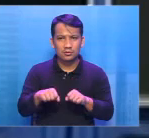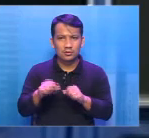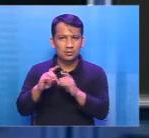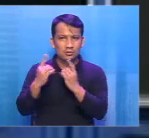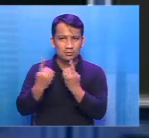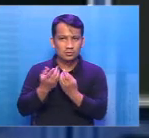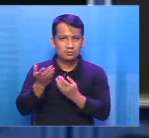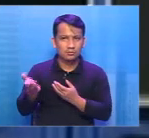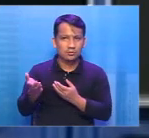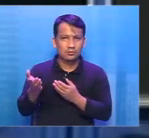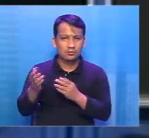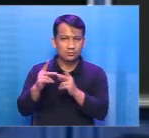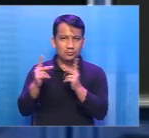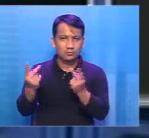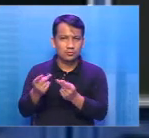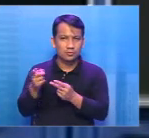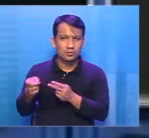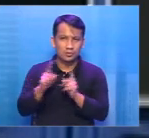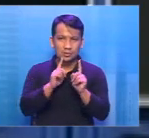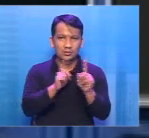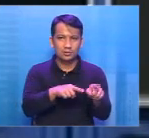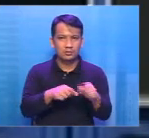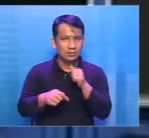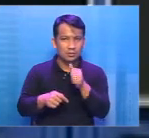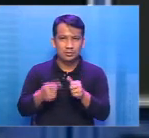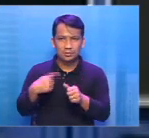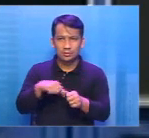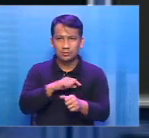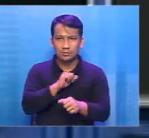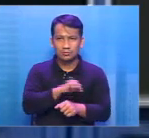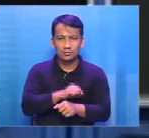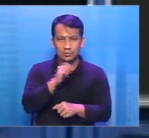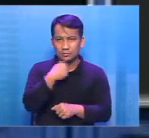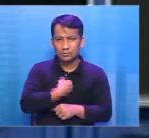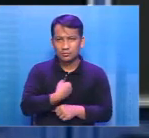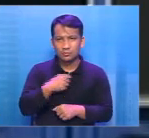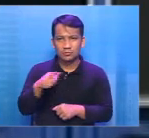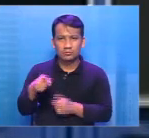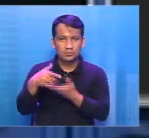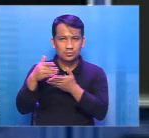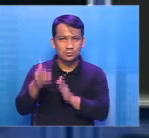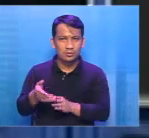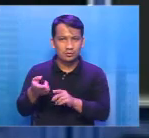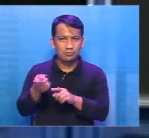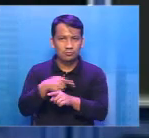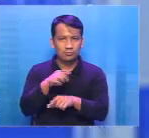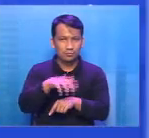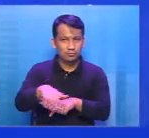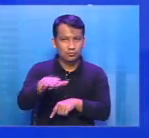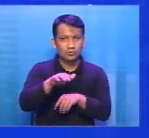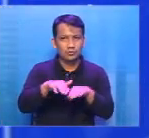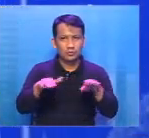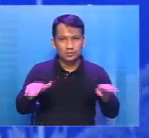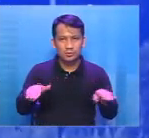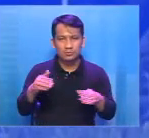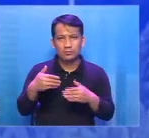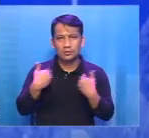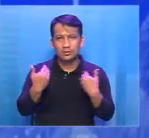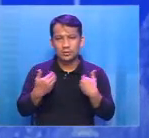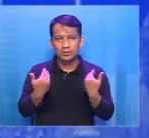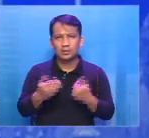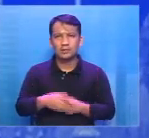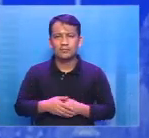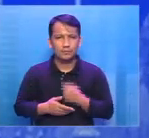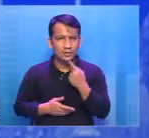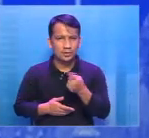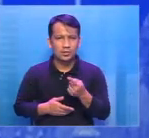DepEd will be in a better position to address this. Hindi naman po ito para sa mga matatanda ng mga estudyante. Ito po ay para sa mga bata. Samantala, patuloy